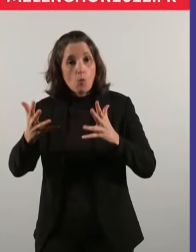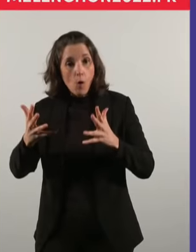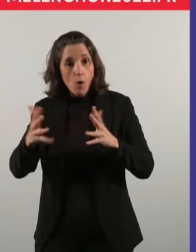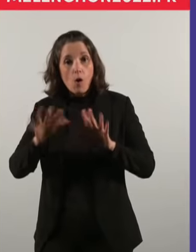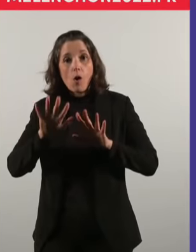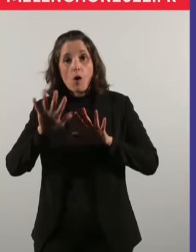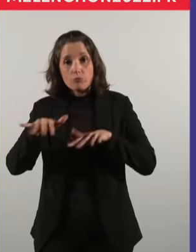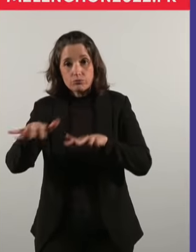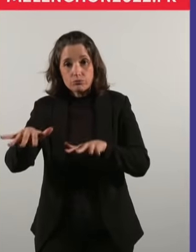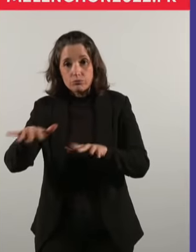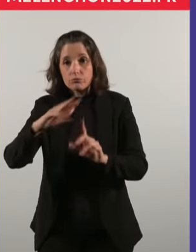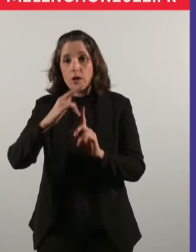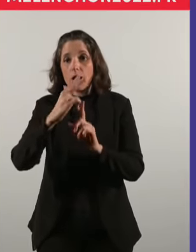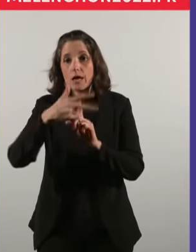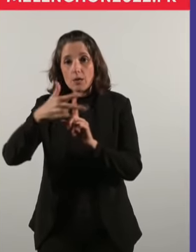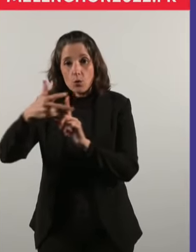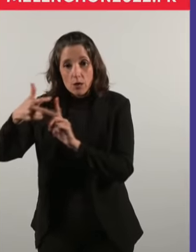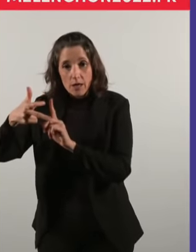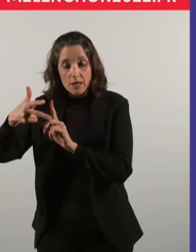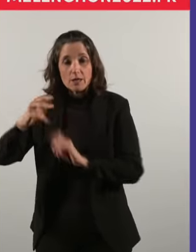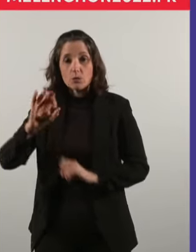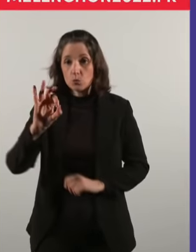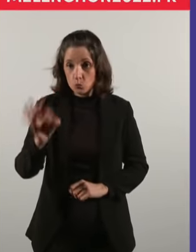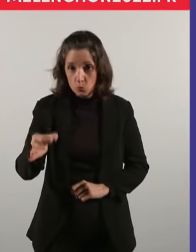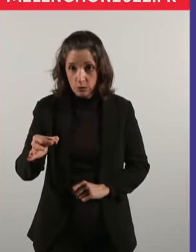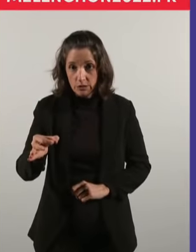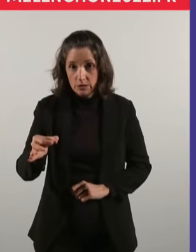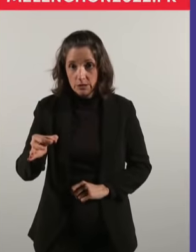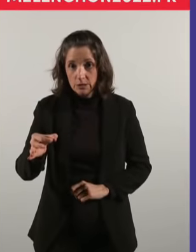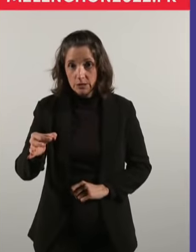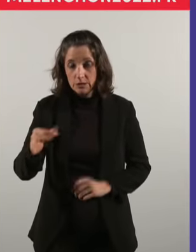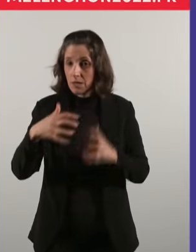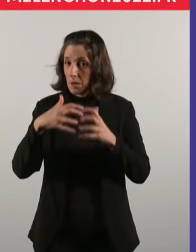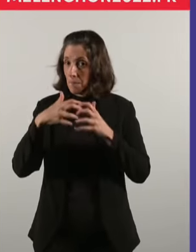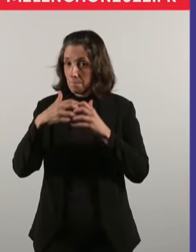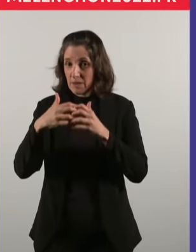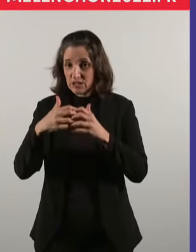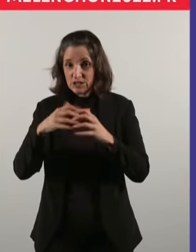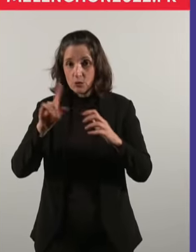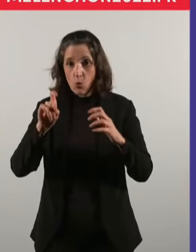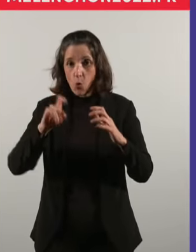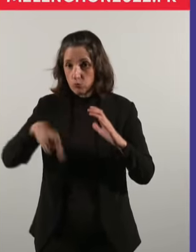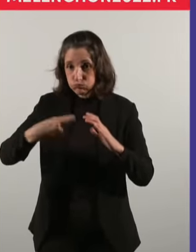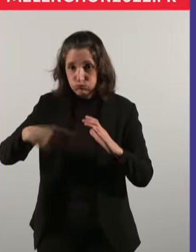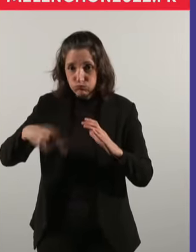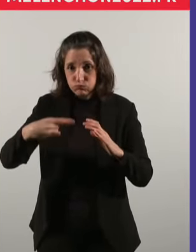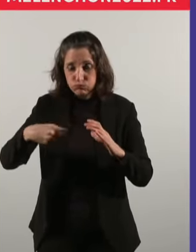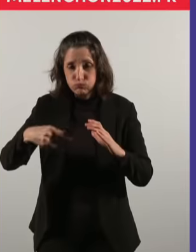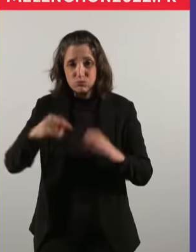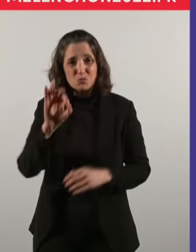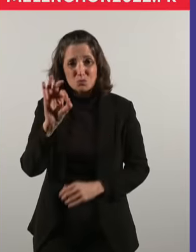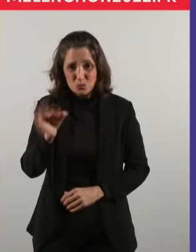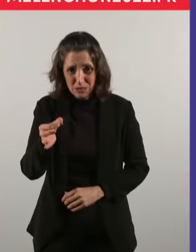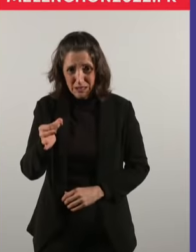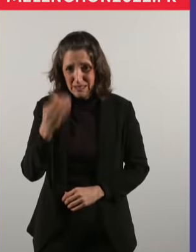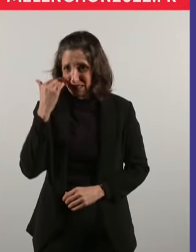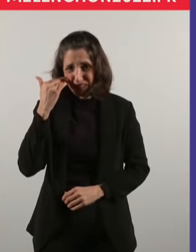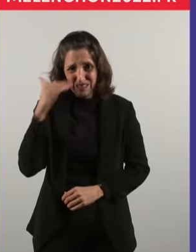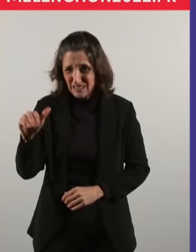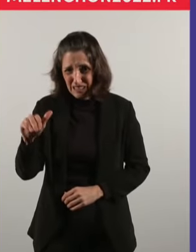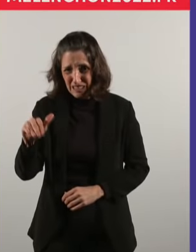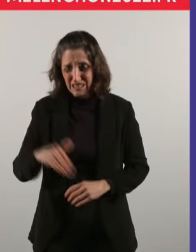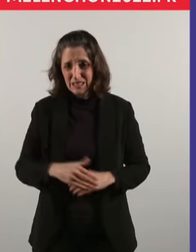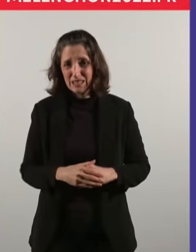offshore. Oui, il y aura des machines houlomotrices, on sait les faire. Oui, il y aura des machines qui prendront